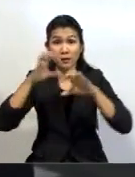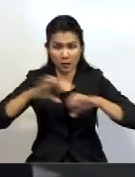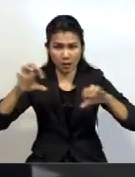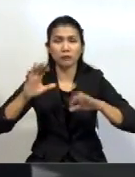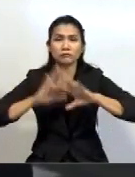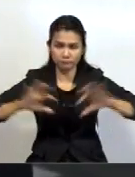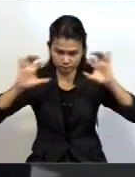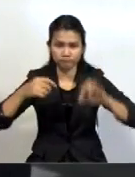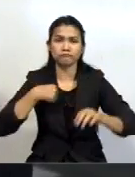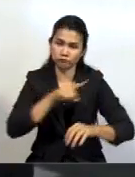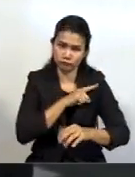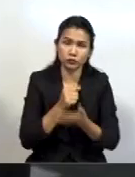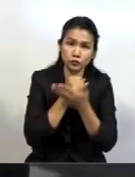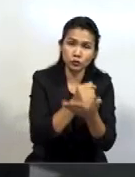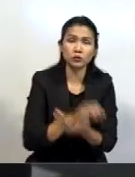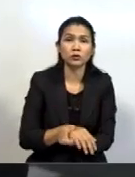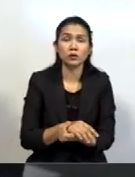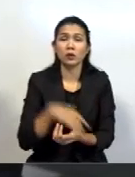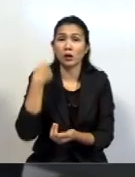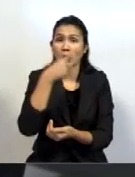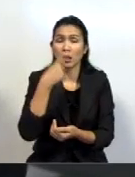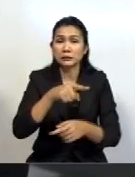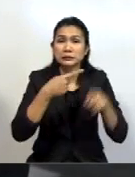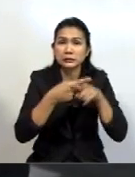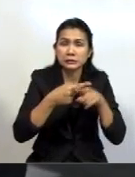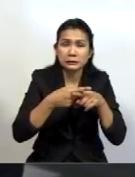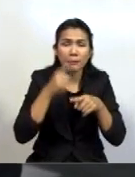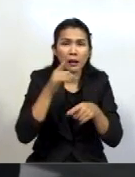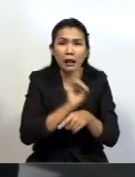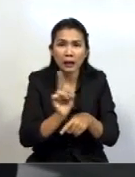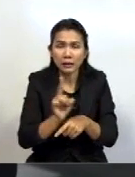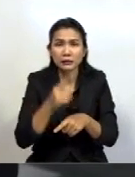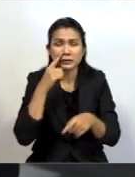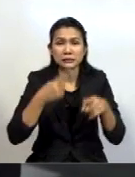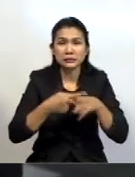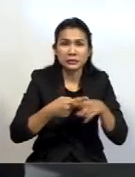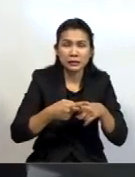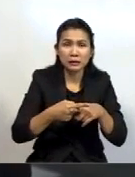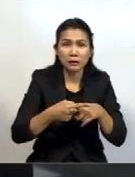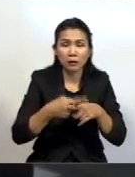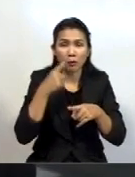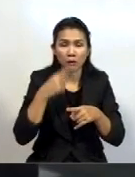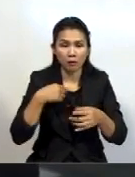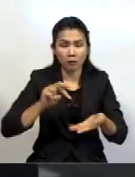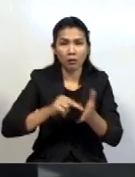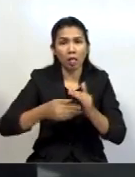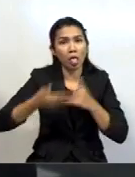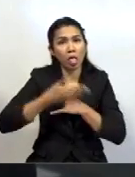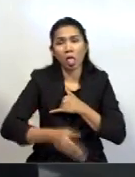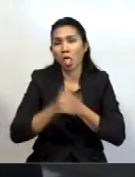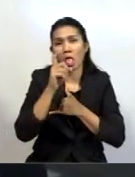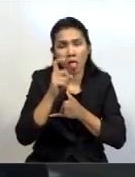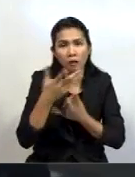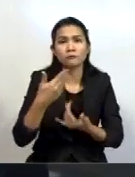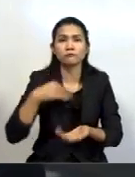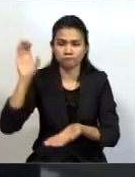รับผู้ที่ได้รับบาดเจ็บก็ต้องมาดูรายละเอียดว่าท่านบาดเจ็บขนาดไหนสำหรับบาดเจ็บที่ระดับผู้พลภาพเลยกอง